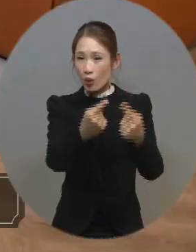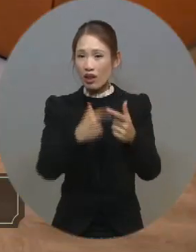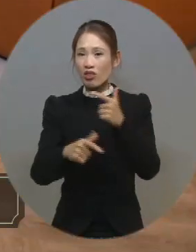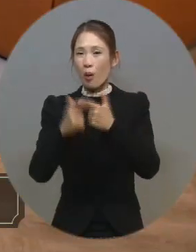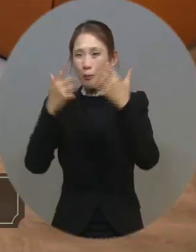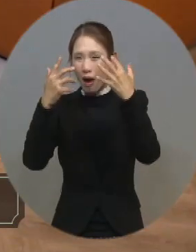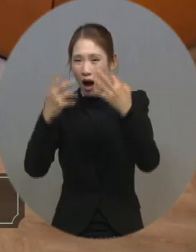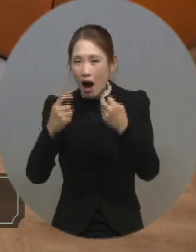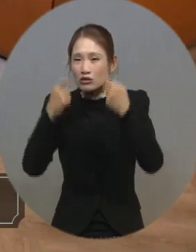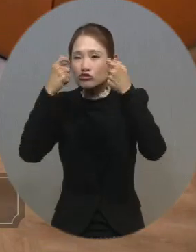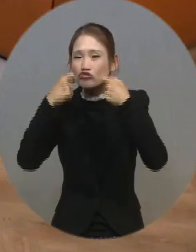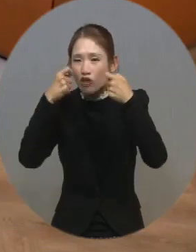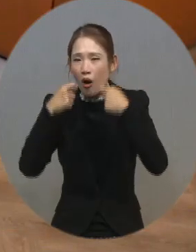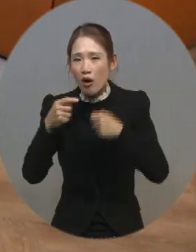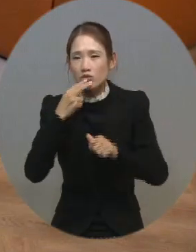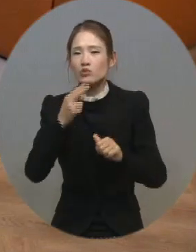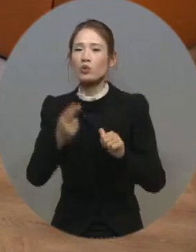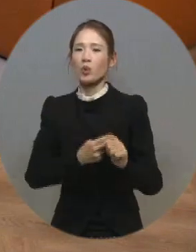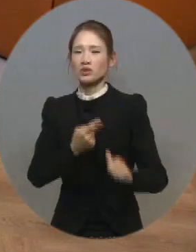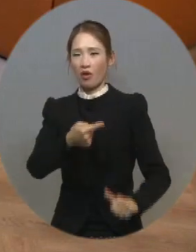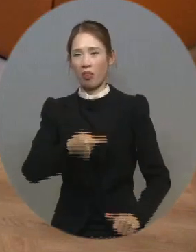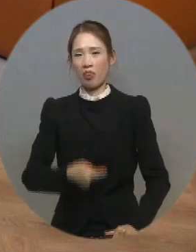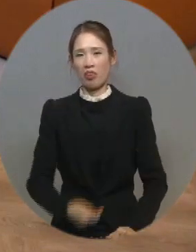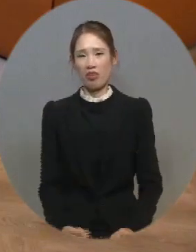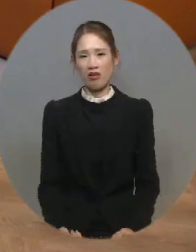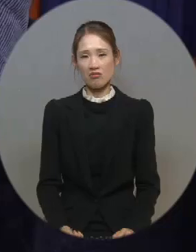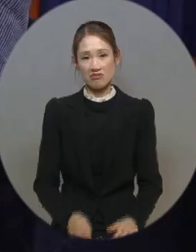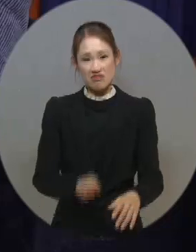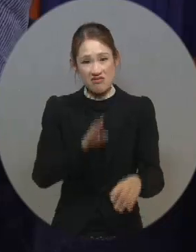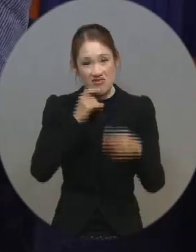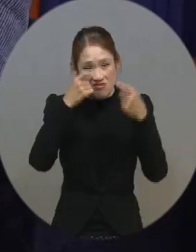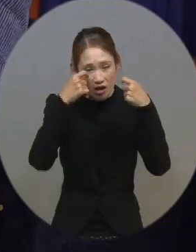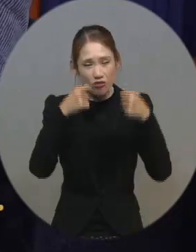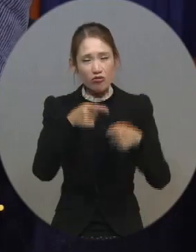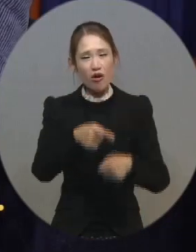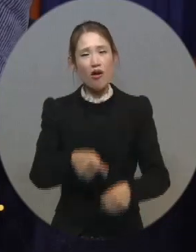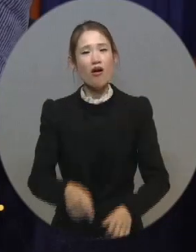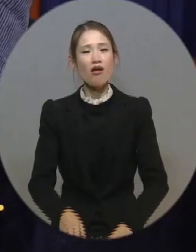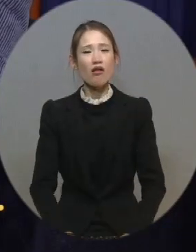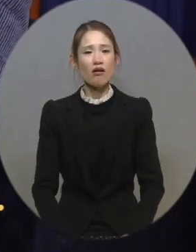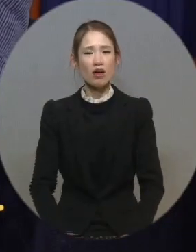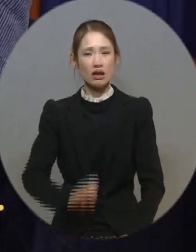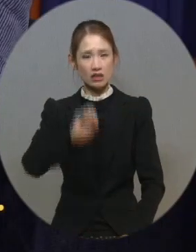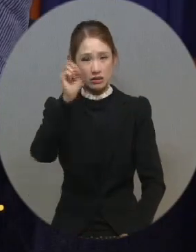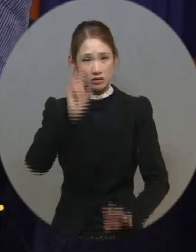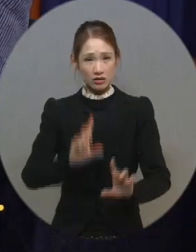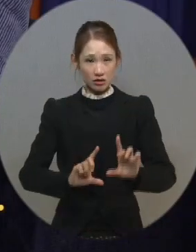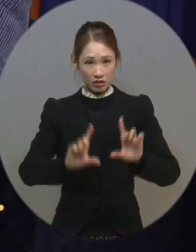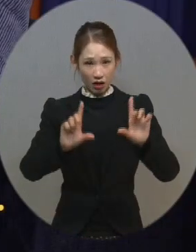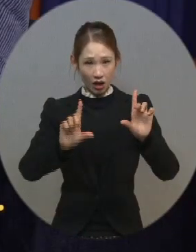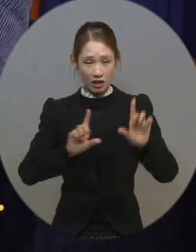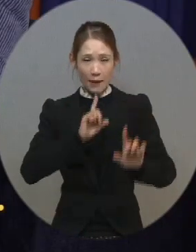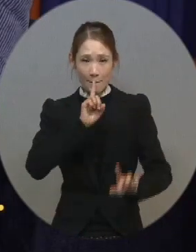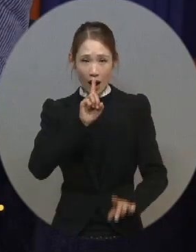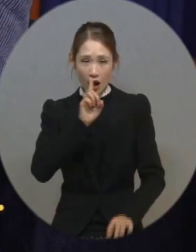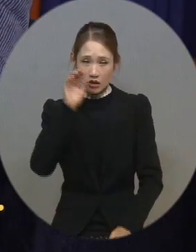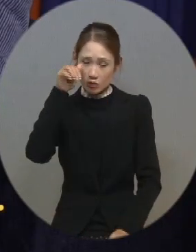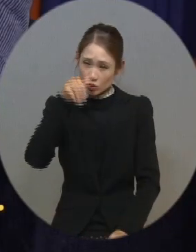내가 도전을 받을 정도로. 도전을 받을 정도로? 진짜 울었어요. 막 어느 날 말소리 톤이 변하기